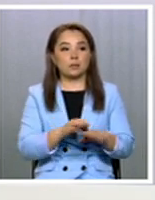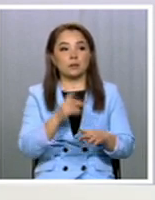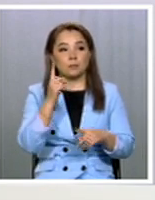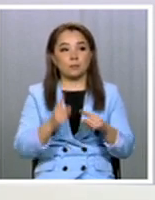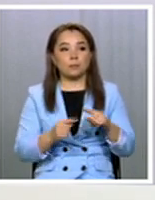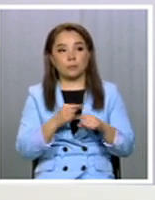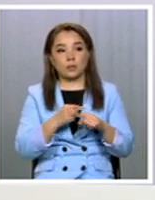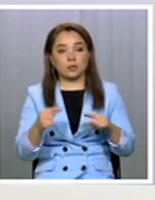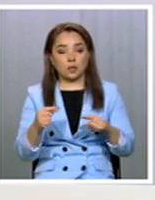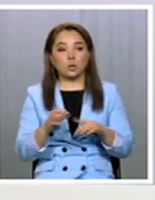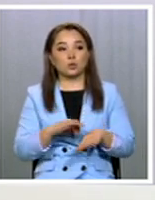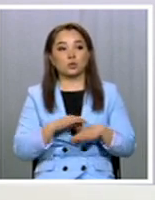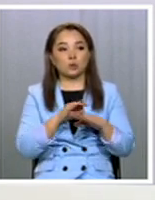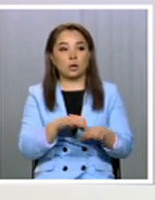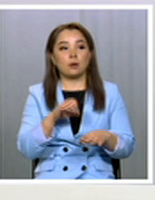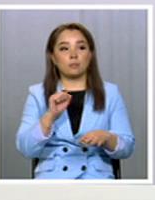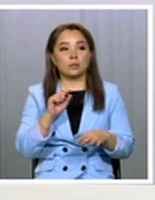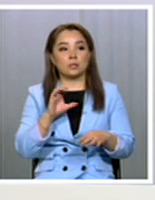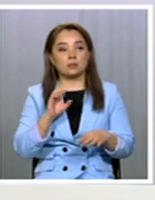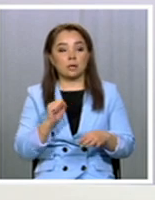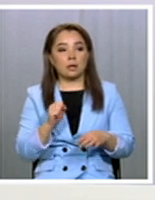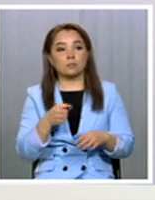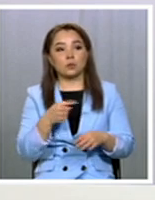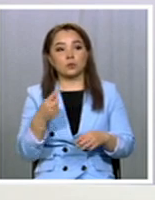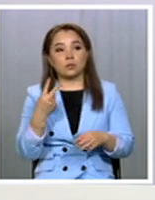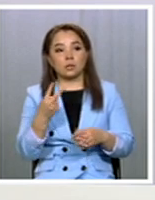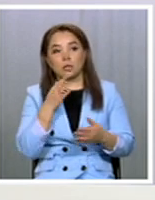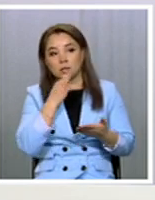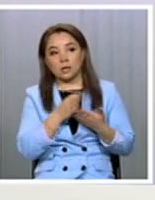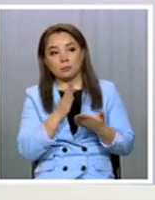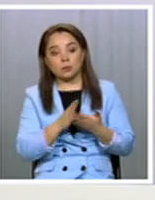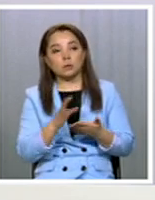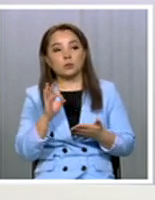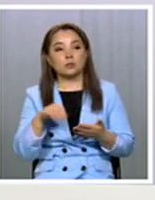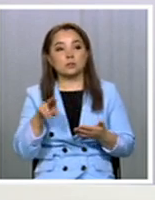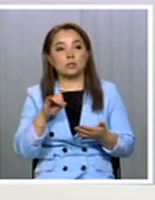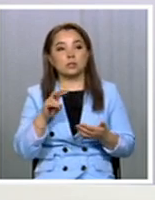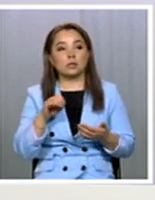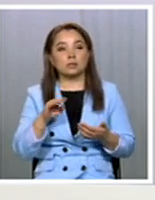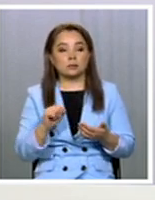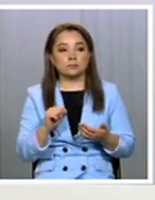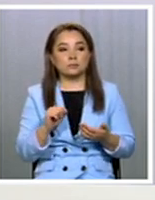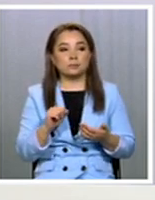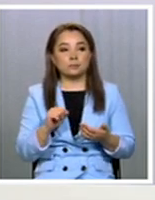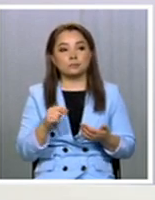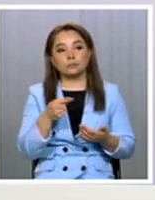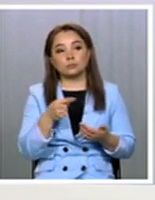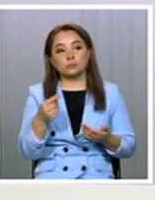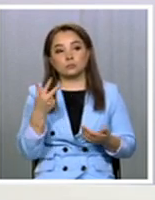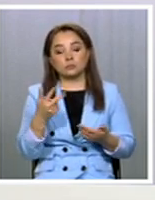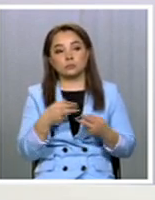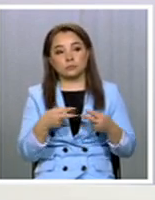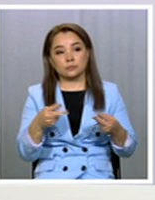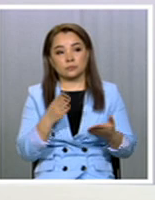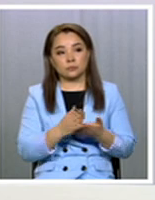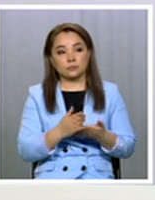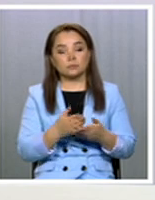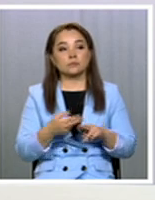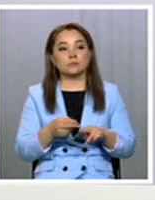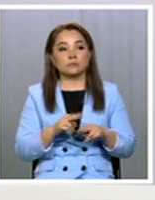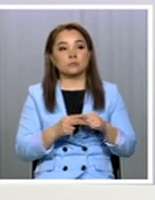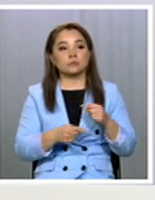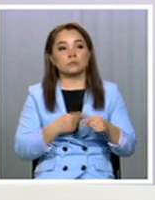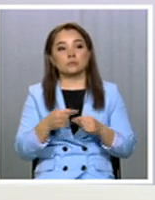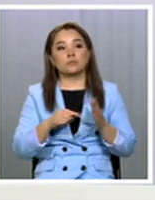Яғни оның абсциссасы минус 2-ке тең, ординаты минус 3-ке тең. Келесі нүкте